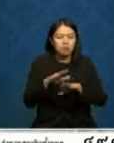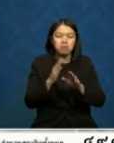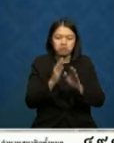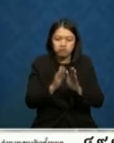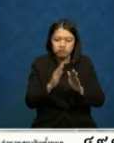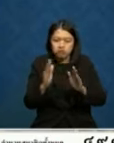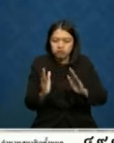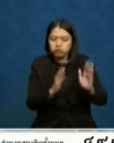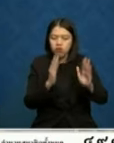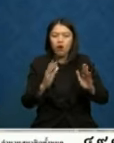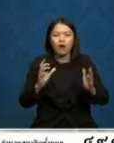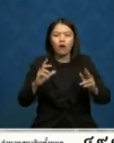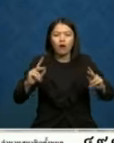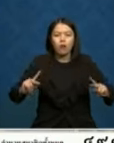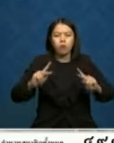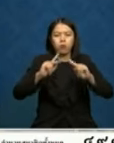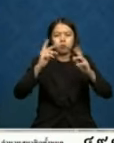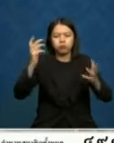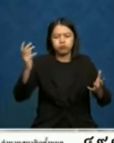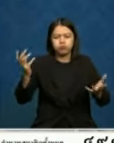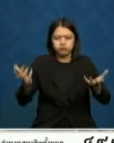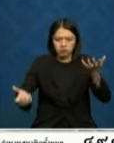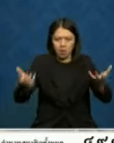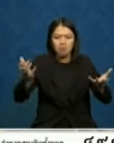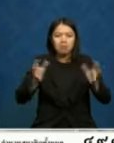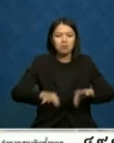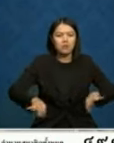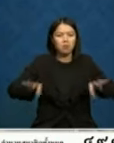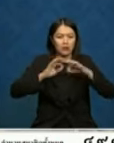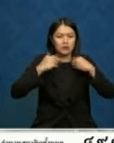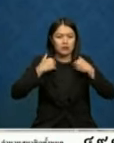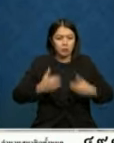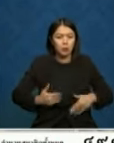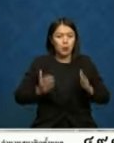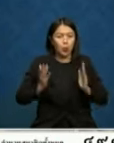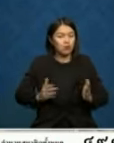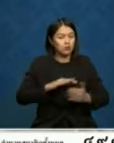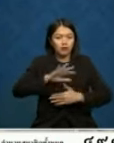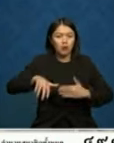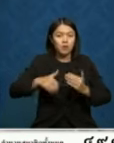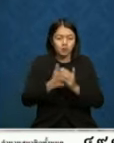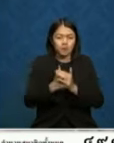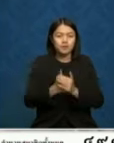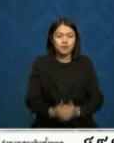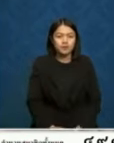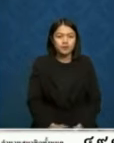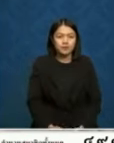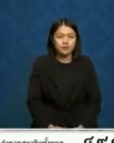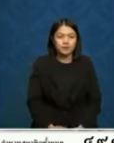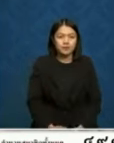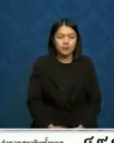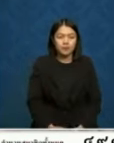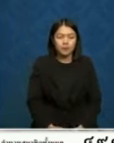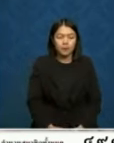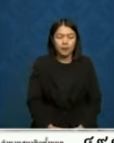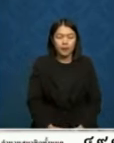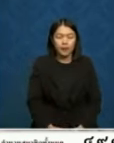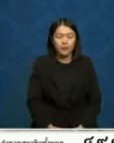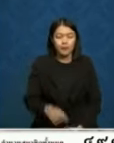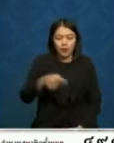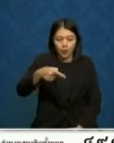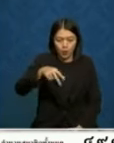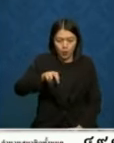ถือว่ากระทรวงยุติธรรมเป็นกระทรวงที่มีความสำคัญอย่างมากเลยทีเดียวท่านประธานครับร่างพระรา